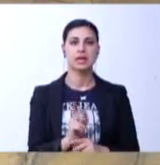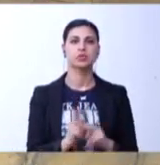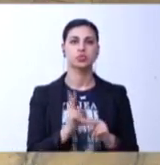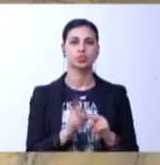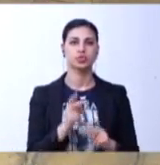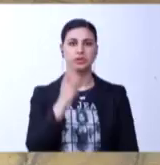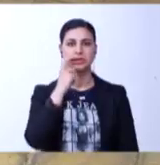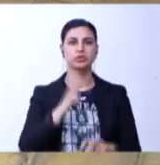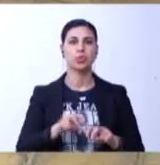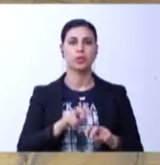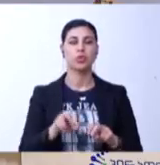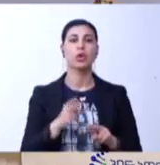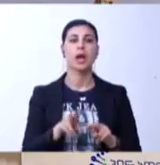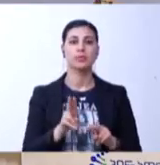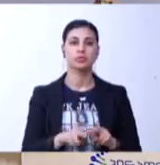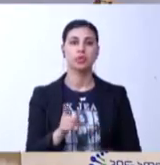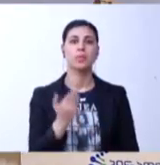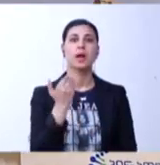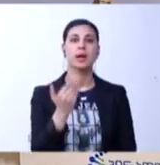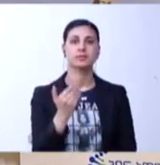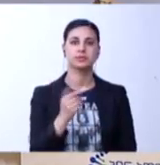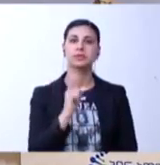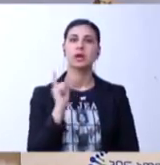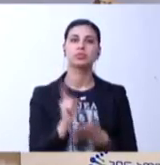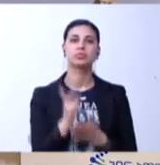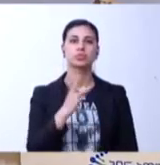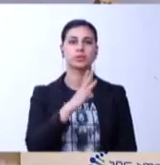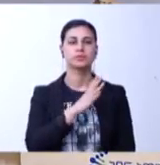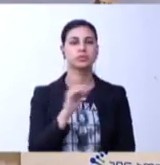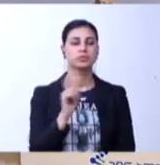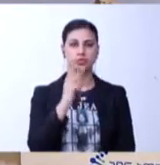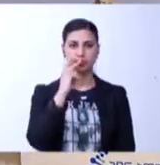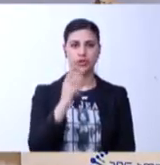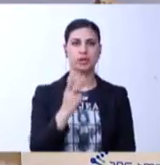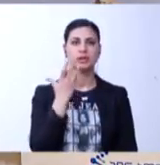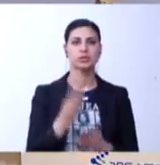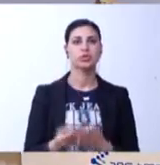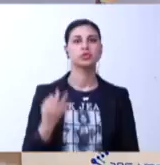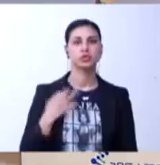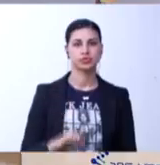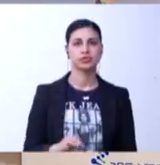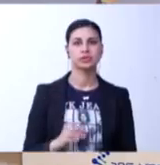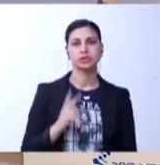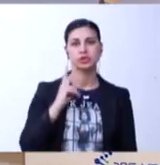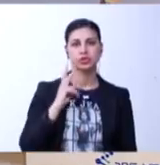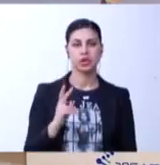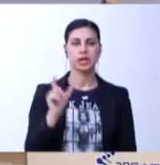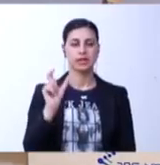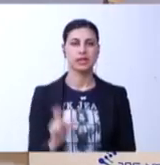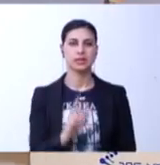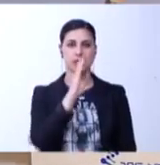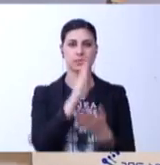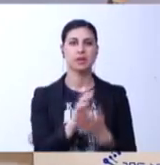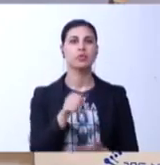უშლის სტომატოლოგებს. ამიტომ ამისთვის აუცილებლად ვითვალისწინებთ, რომ შეხედეთ თქვენ შვილს, ანუ შეხედეთ